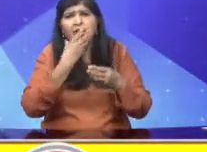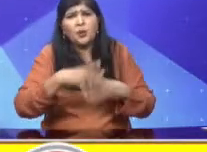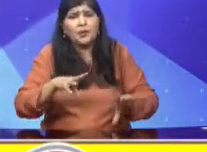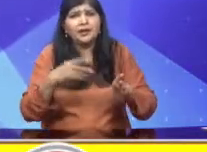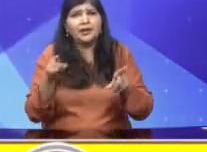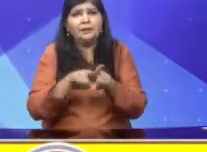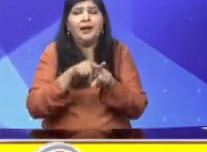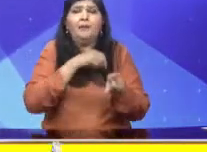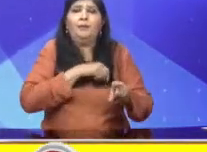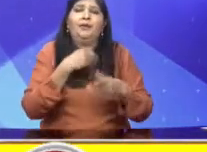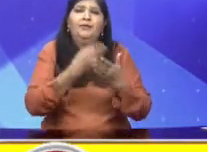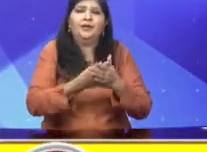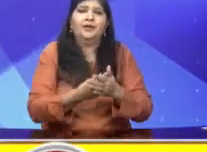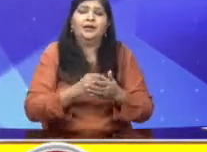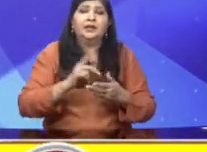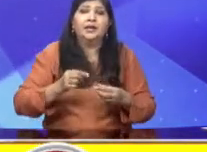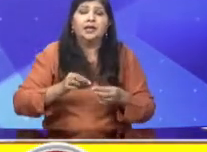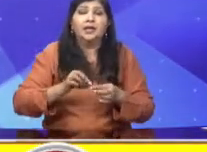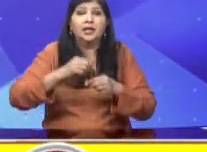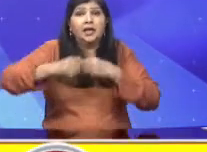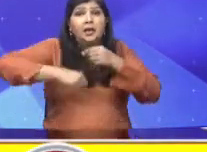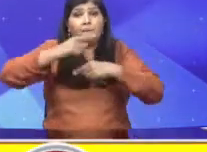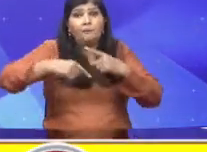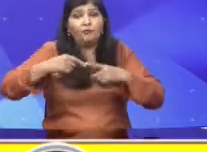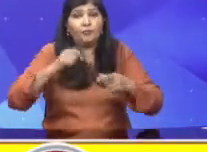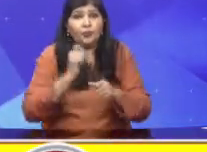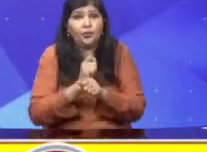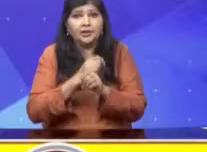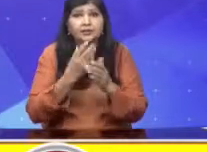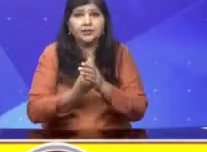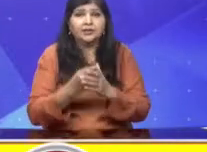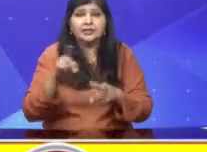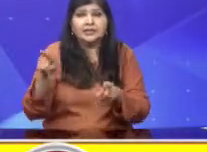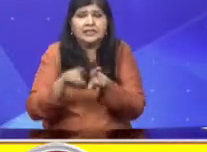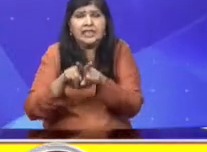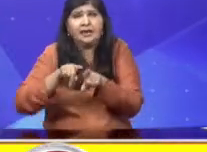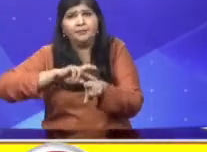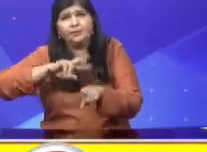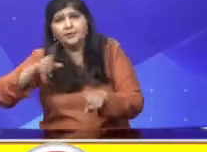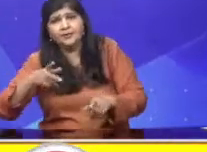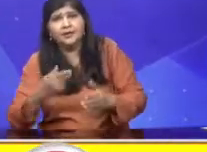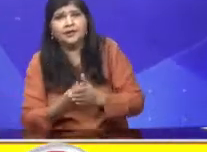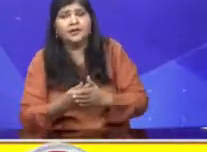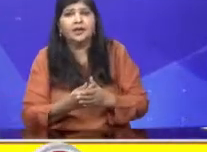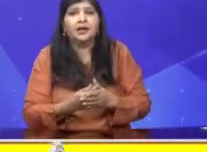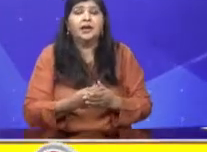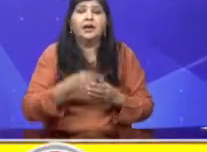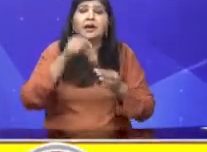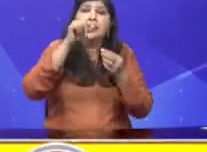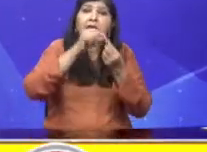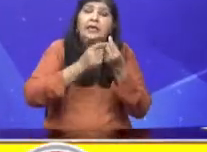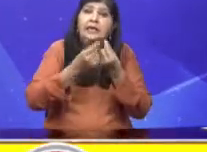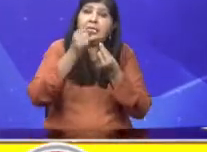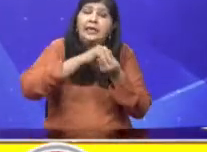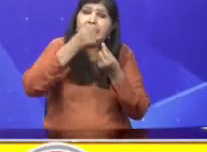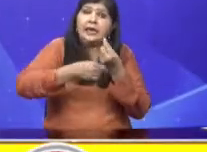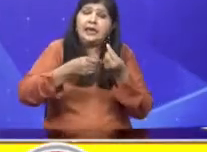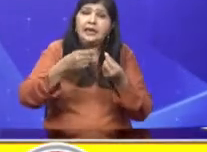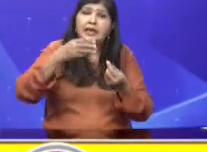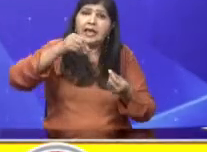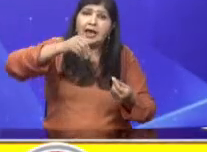एक और बनाना फाइबर से प्रोडस बनाई जा रहे हैं। वहीं दूसरी तरफ केले के आटे से